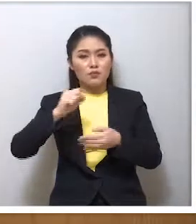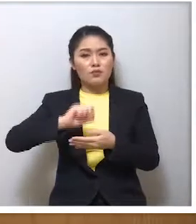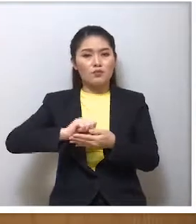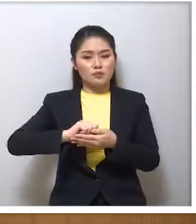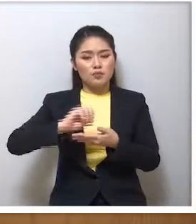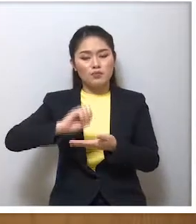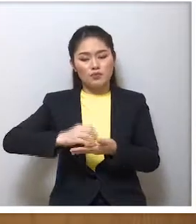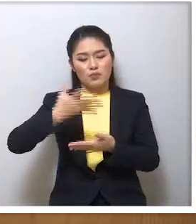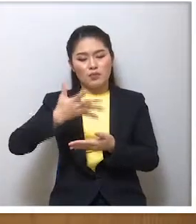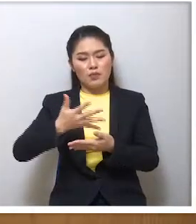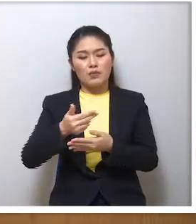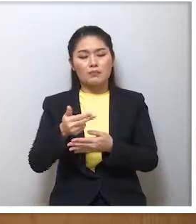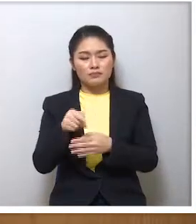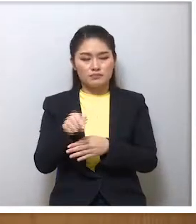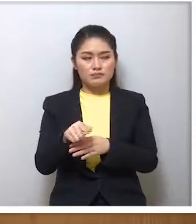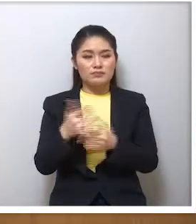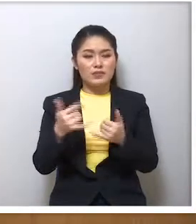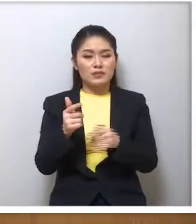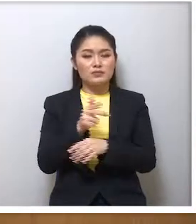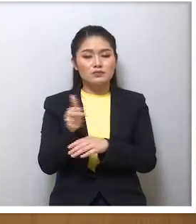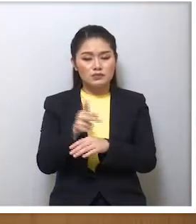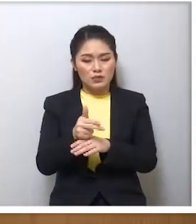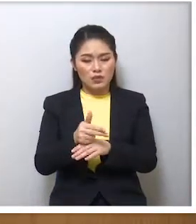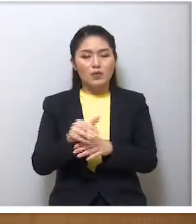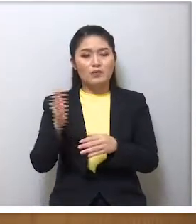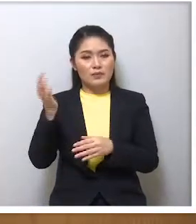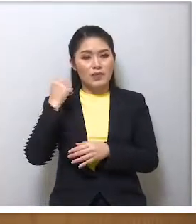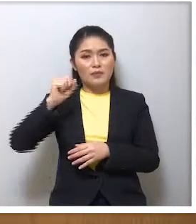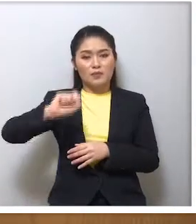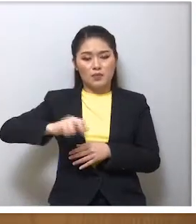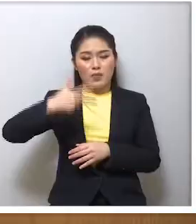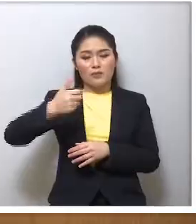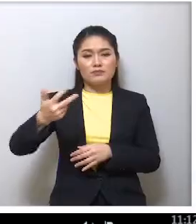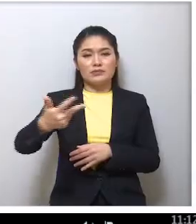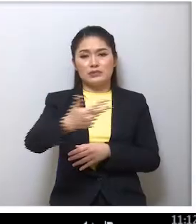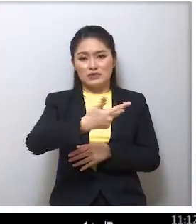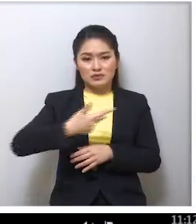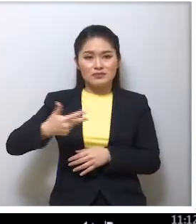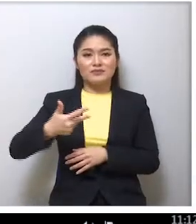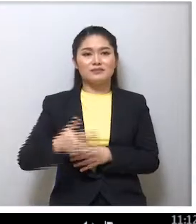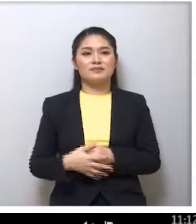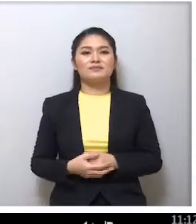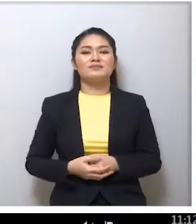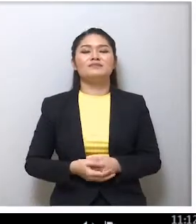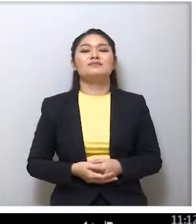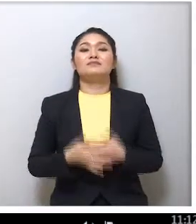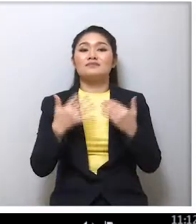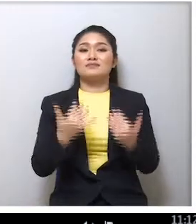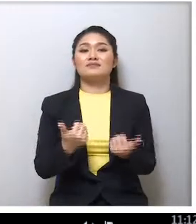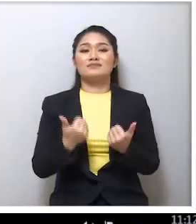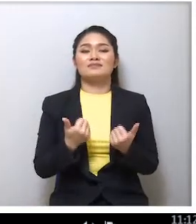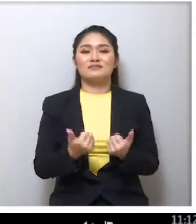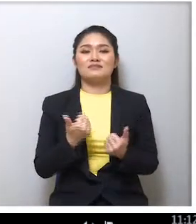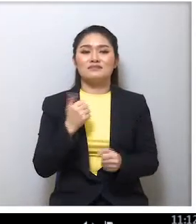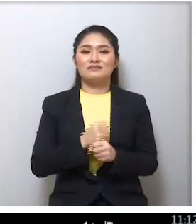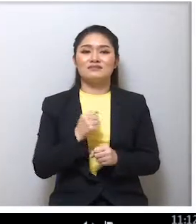งนะครับเราใช้3โปรแกรมเมื่อกี้ครับในครั้งนี้เดี๋ยว